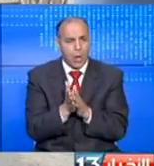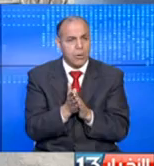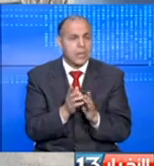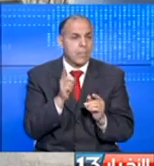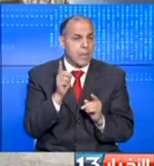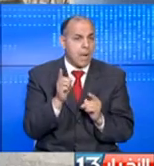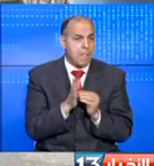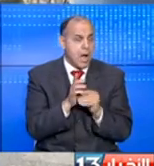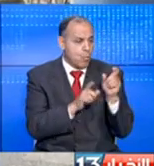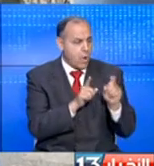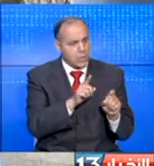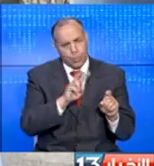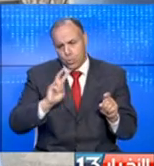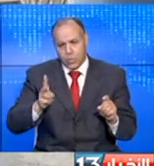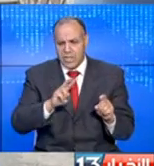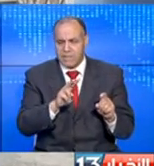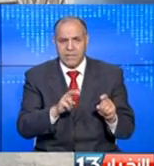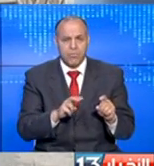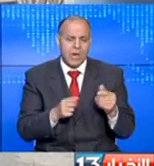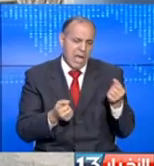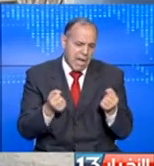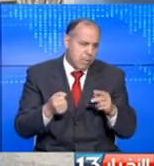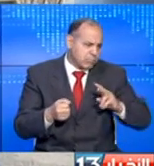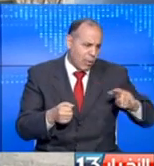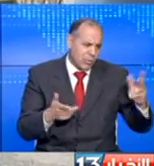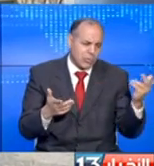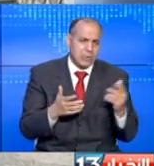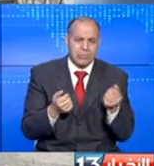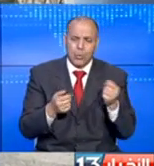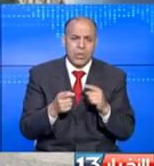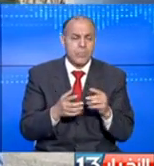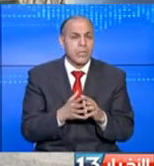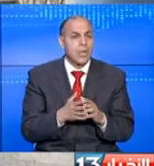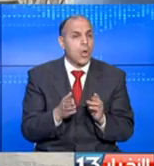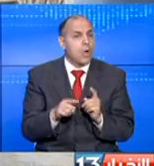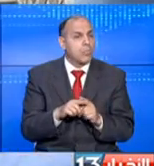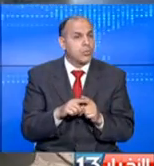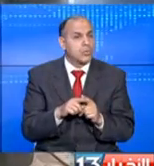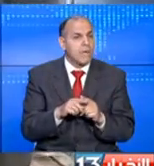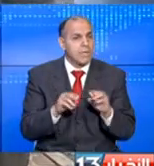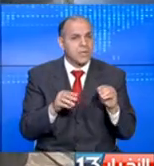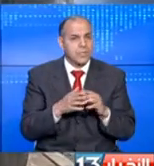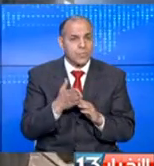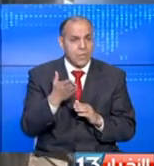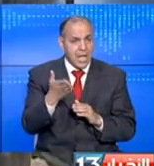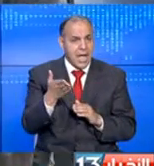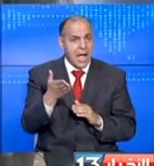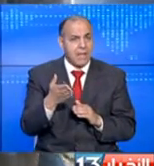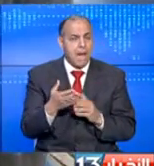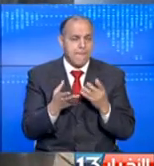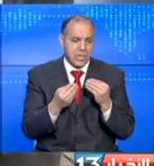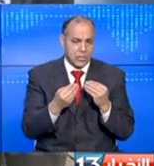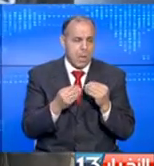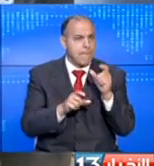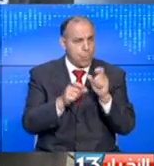المعقم مع المواطنين مع سواق حفلات كذلك في المرشي. وقد رصدنا